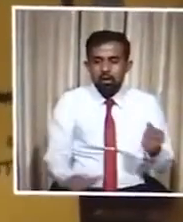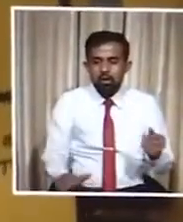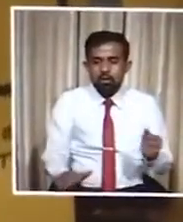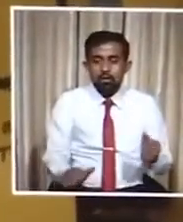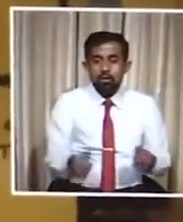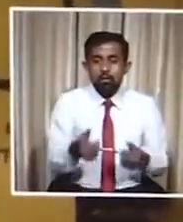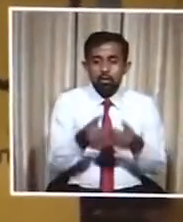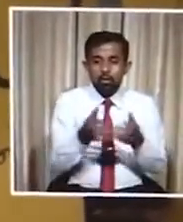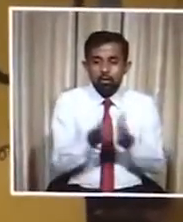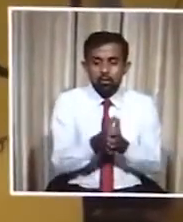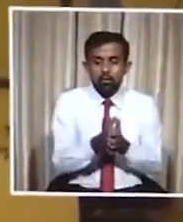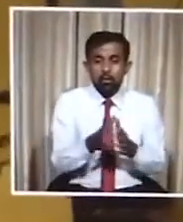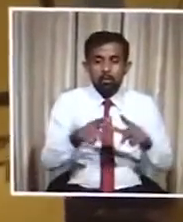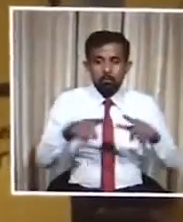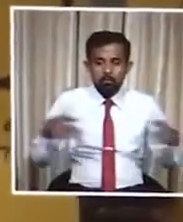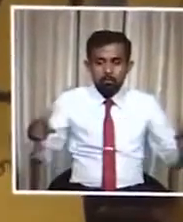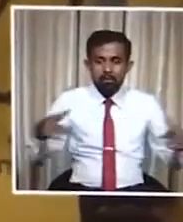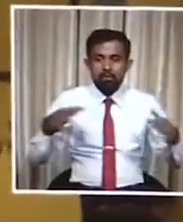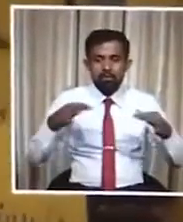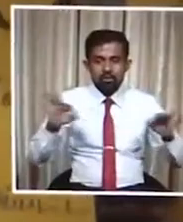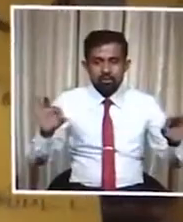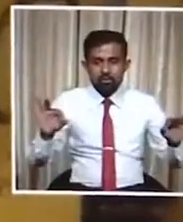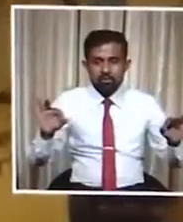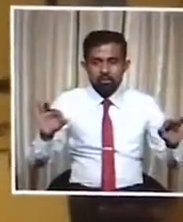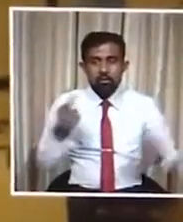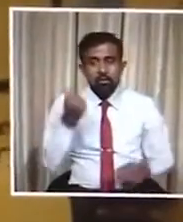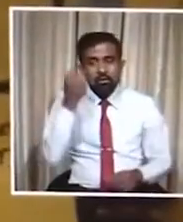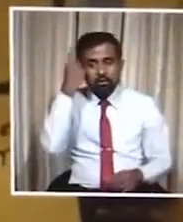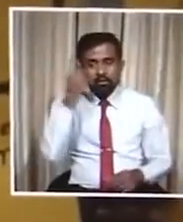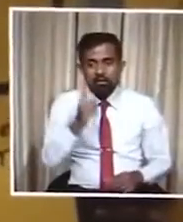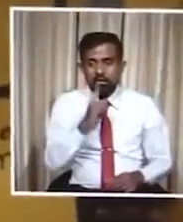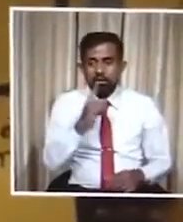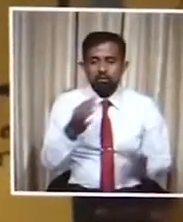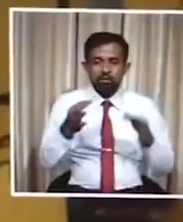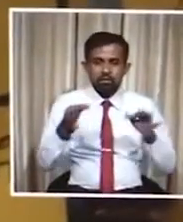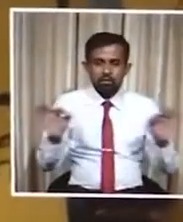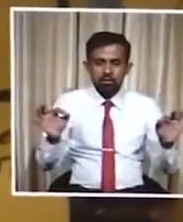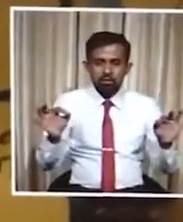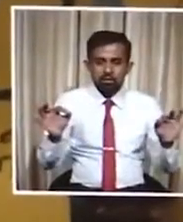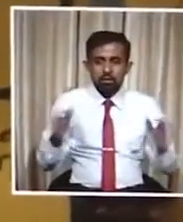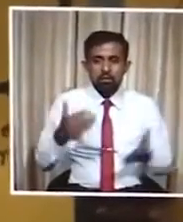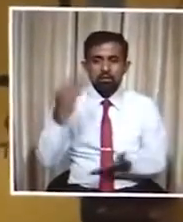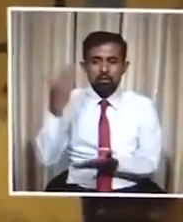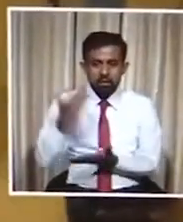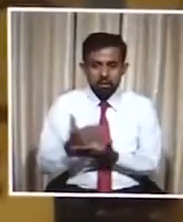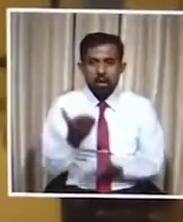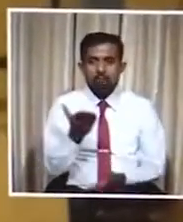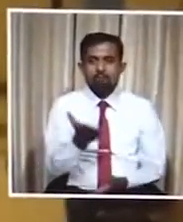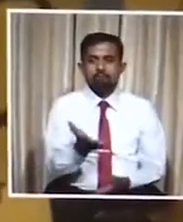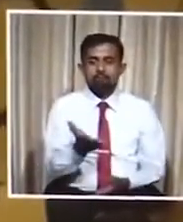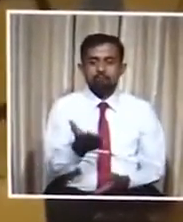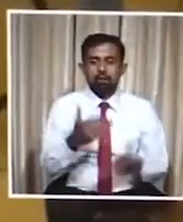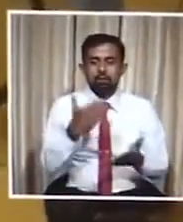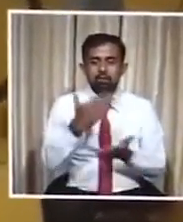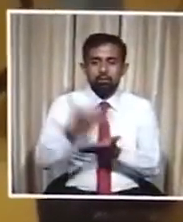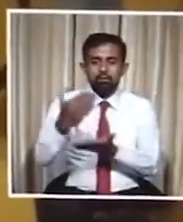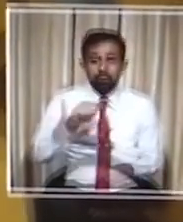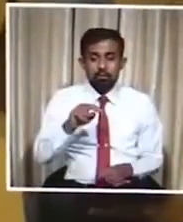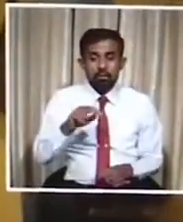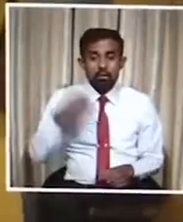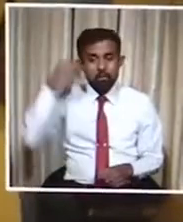சுதந்திரத்திலிருந்து கருத்து சுதந்திரத்திலிருந்து அவர்கள் மறுக்கப்படுகிறார்கள், தடுக்கப்படுகின்றார்கள். இதற்கும்